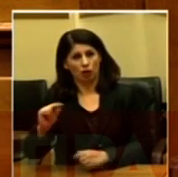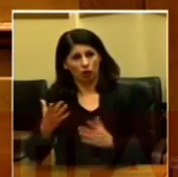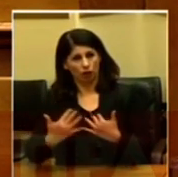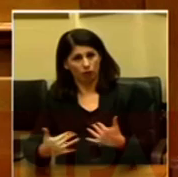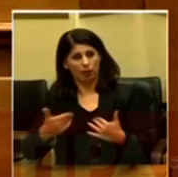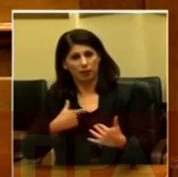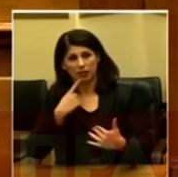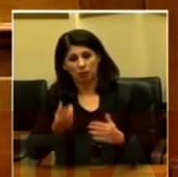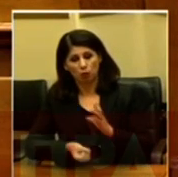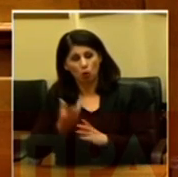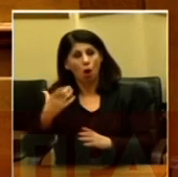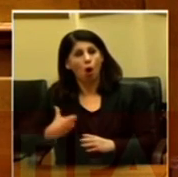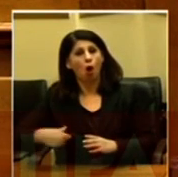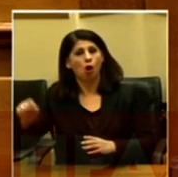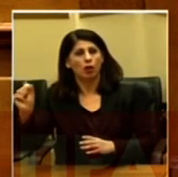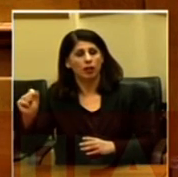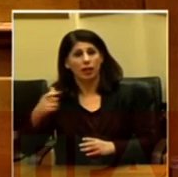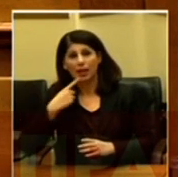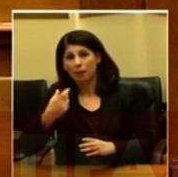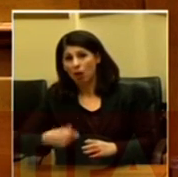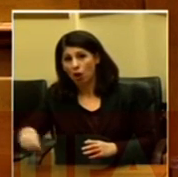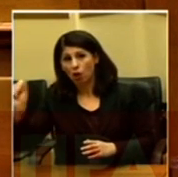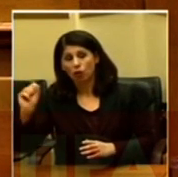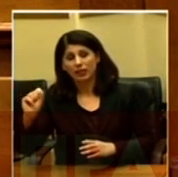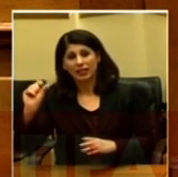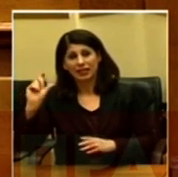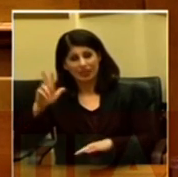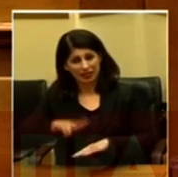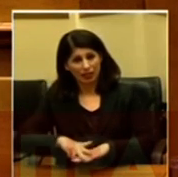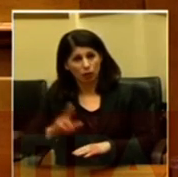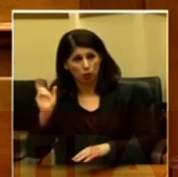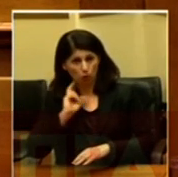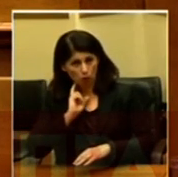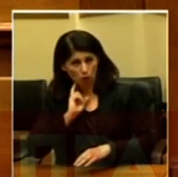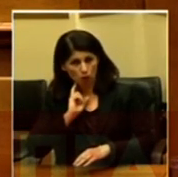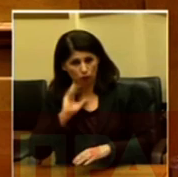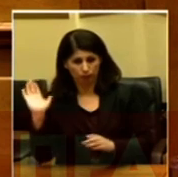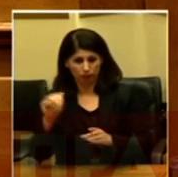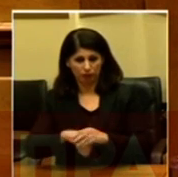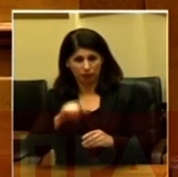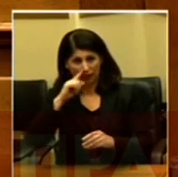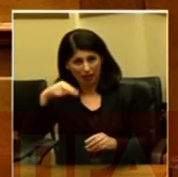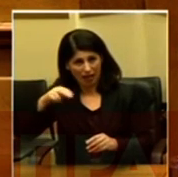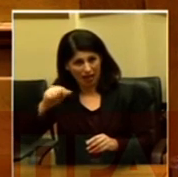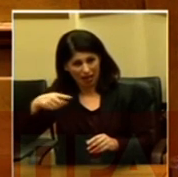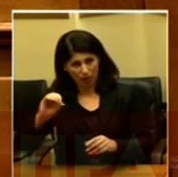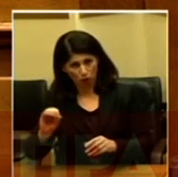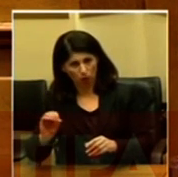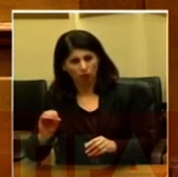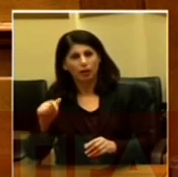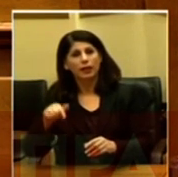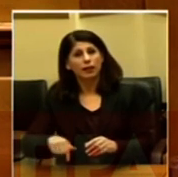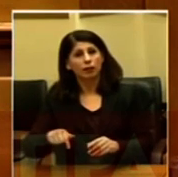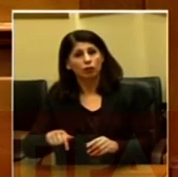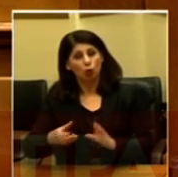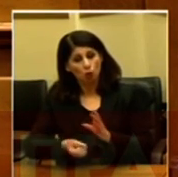εμείς λέμε ένα νέο όχι. Λέμε όχι στην κύρωση του πρωτοκόλλου για την είσοδο στο ΝΑΤΟ και αυτό